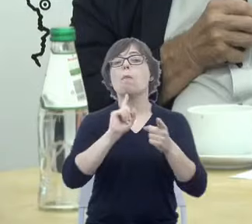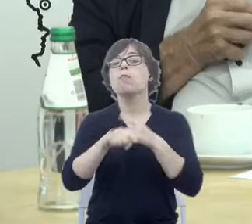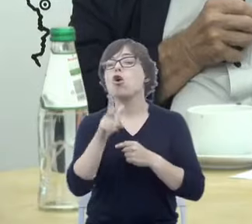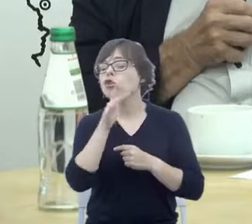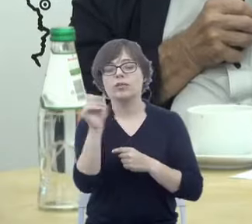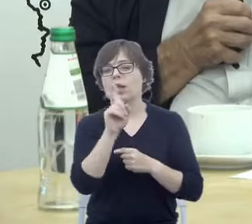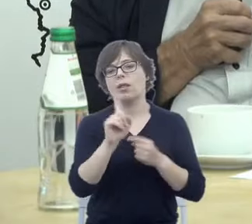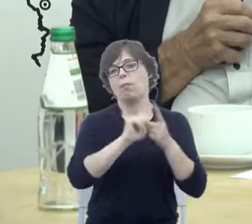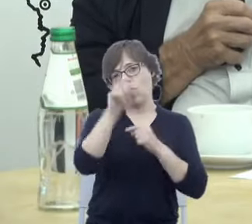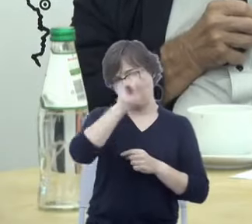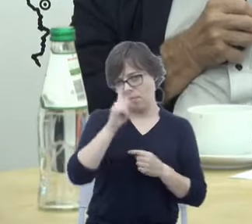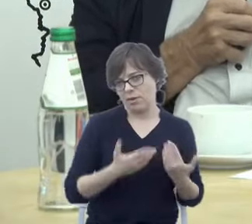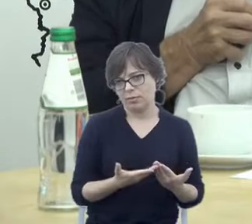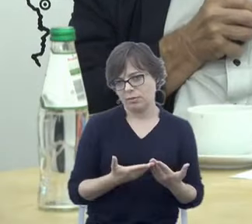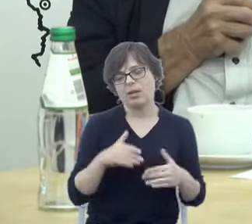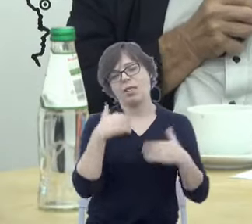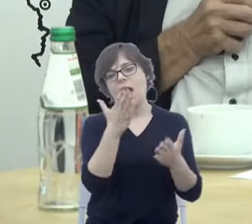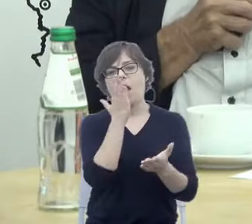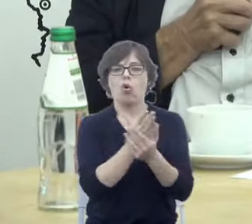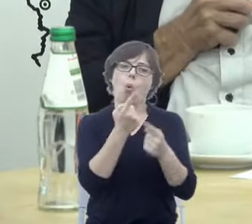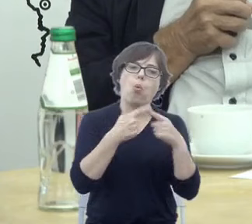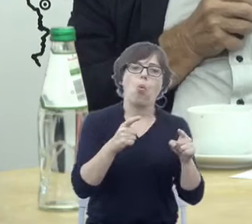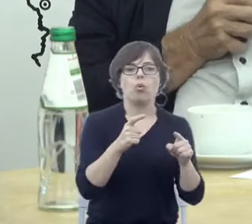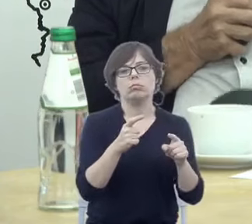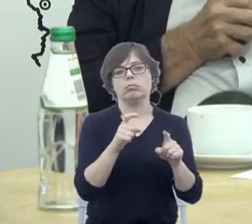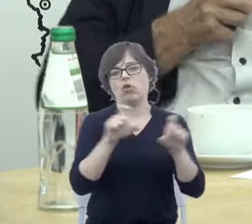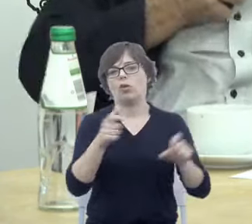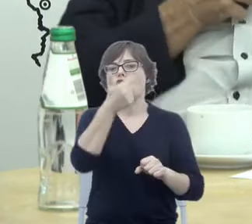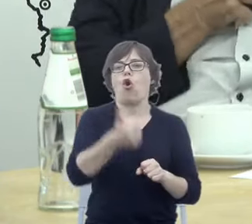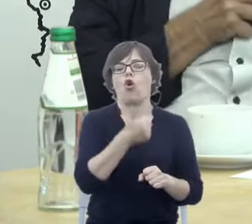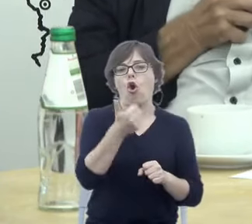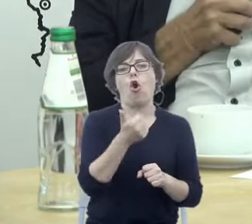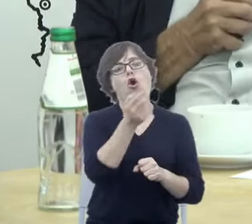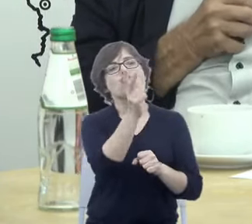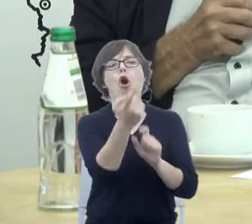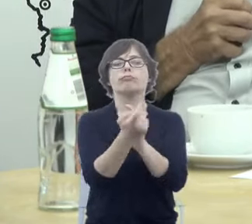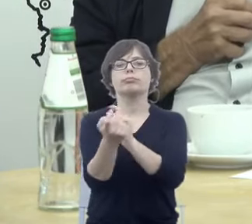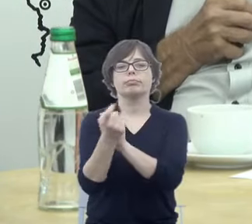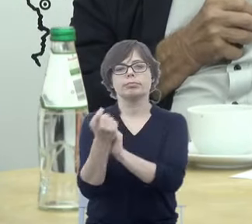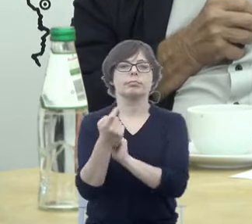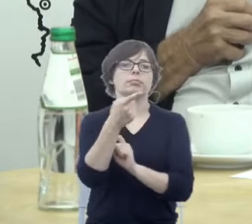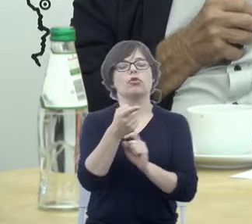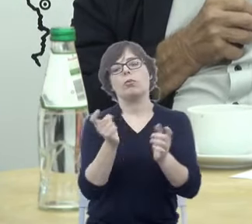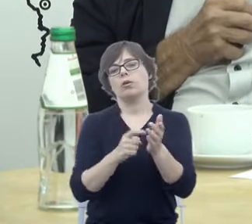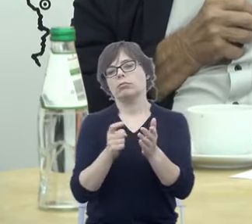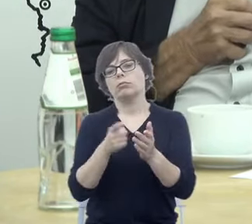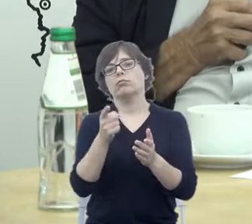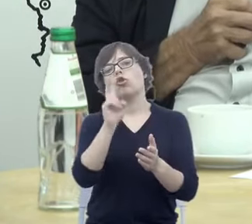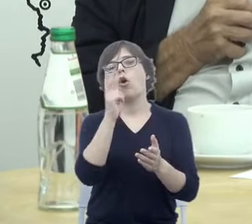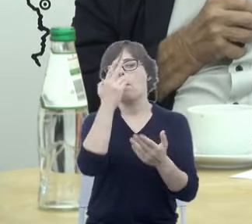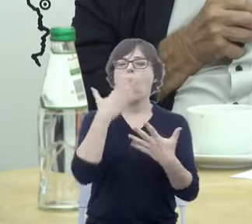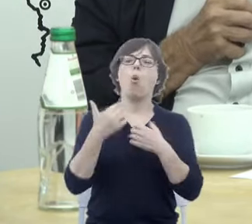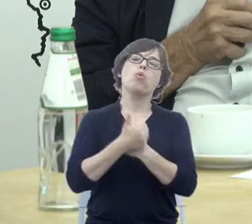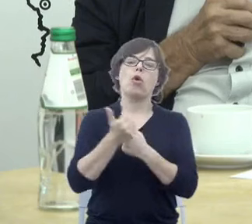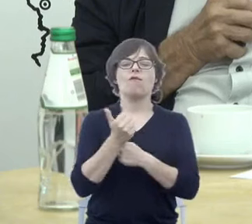niemieckie. Dając tam krótki, roczny okres na składanie pretensji i dochodzenia